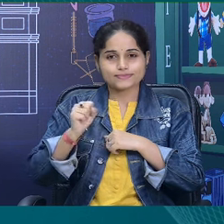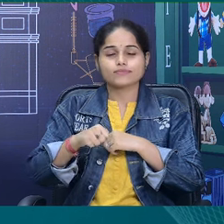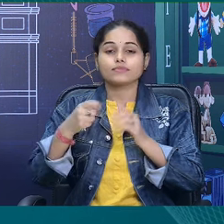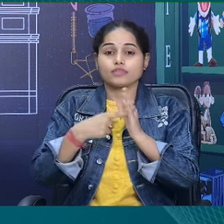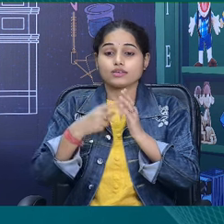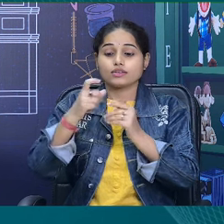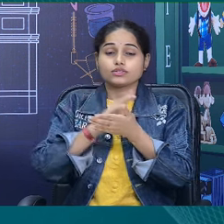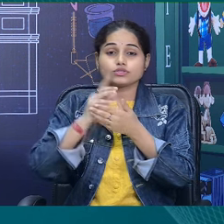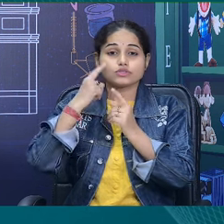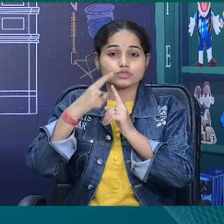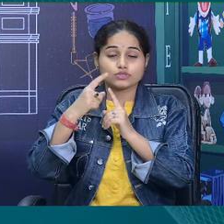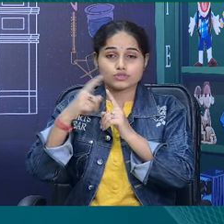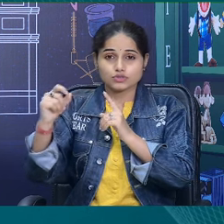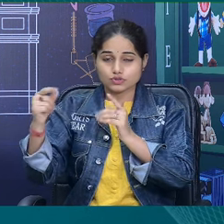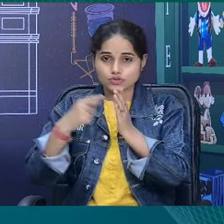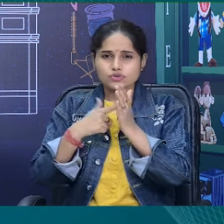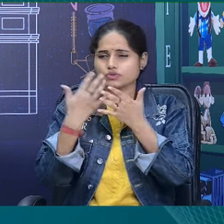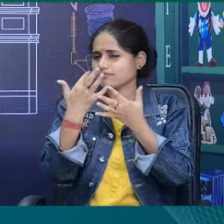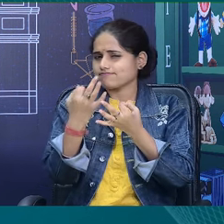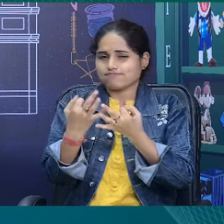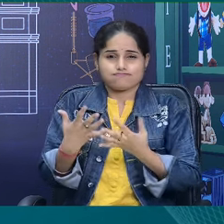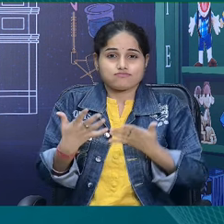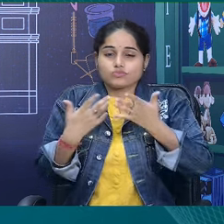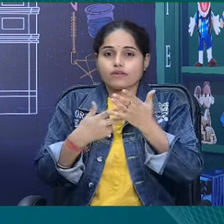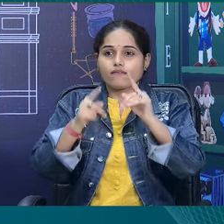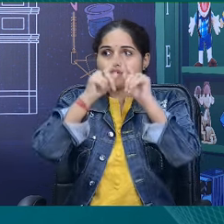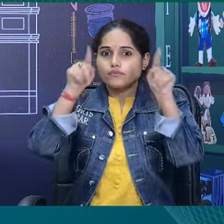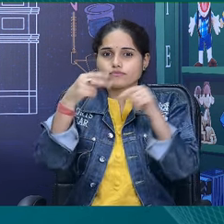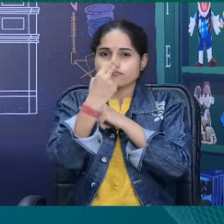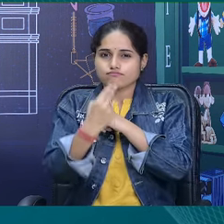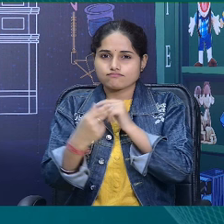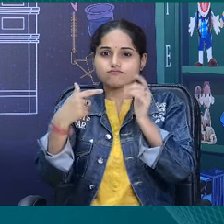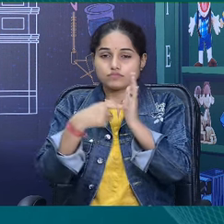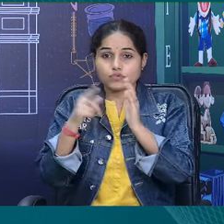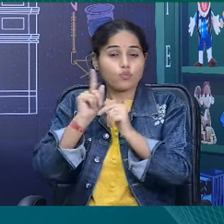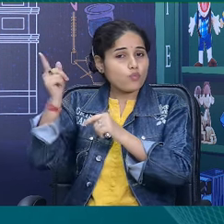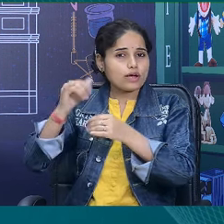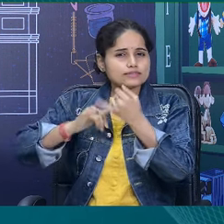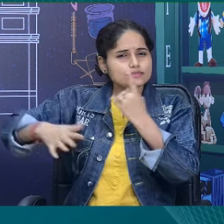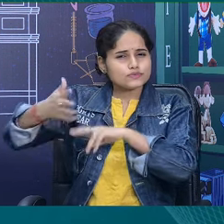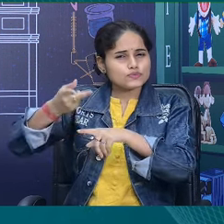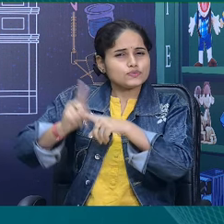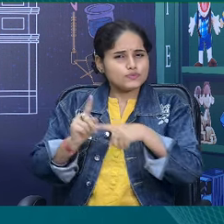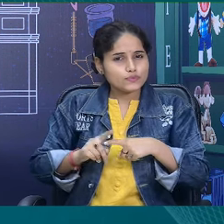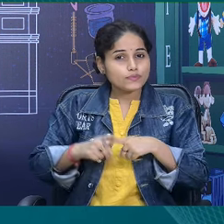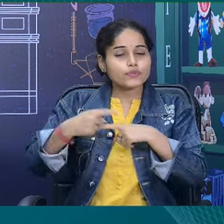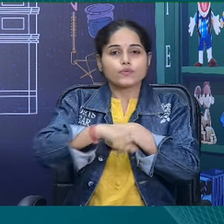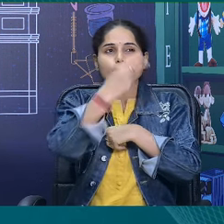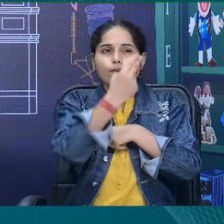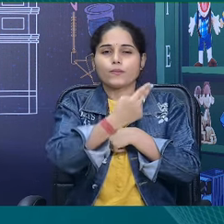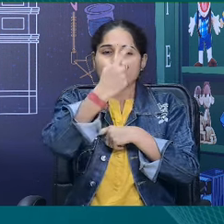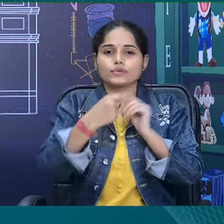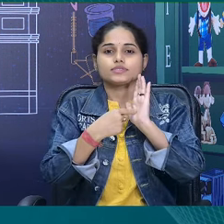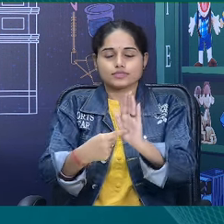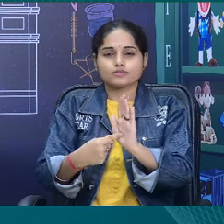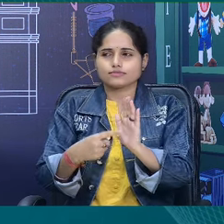चि जी ने बहुत ही ब्यूटीफुली ही हैज डिपिक्टेड ऑल द सिचुएशंस इनटू हिज पिक्चर्स राइट